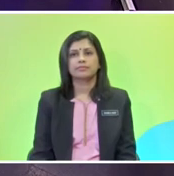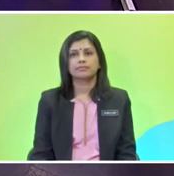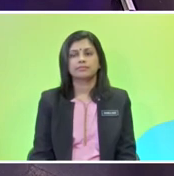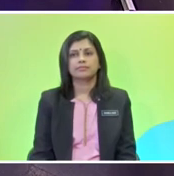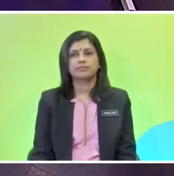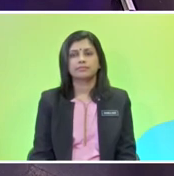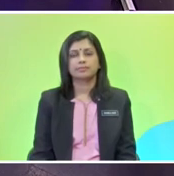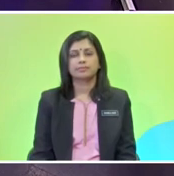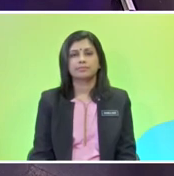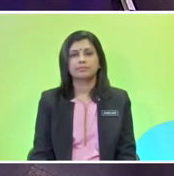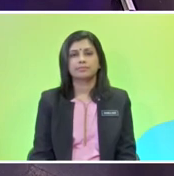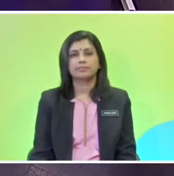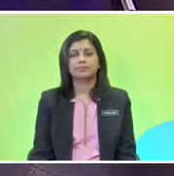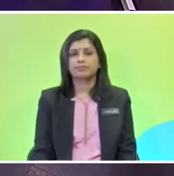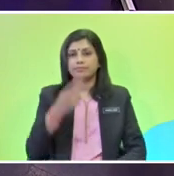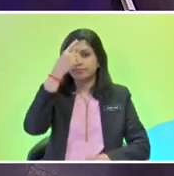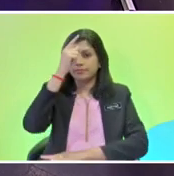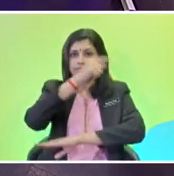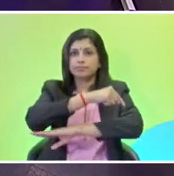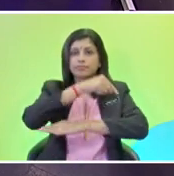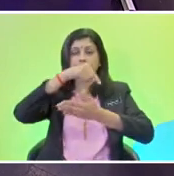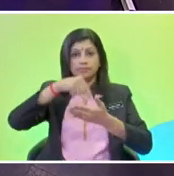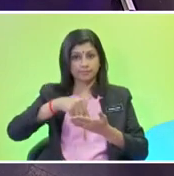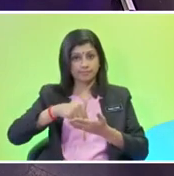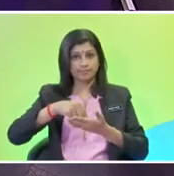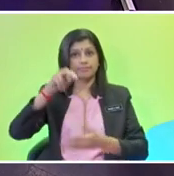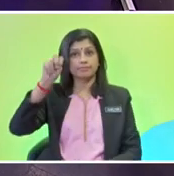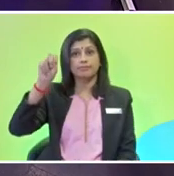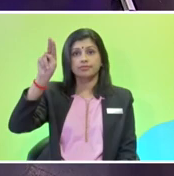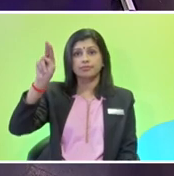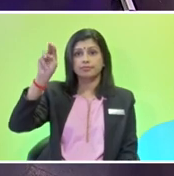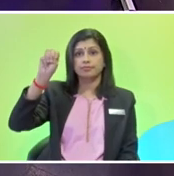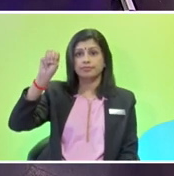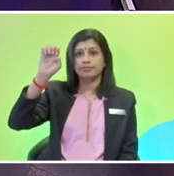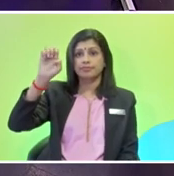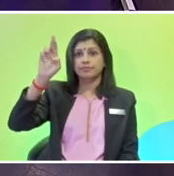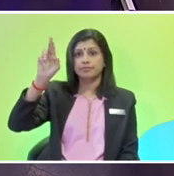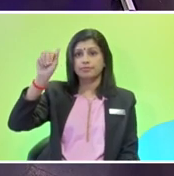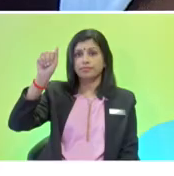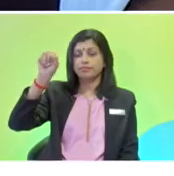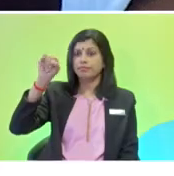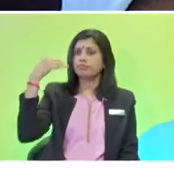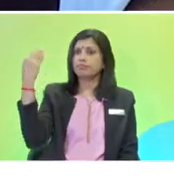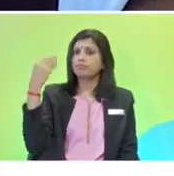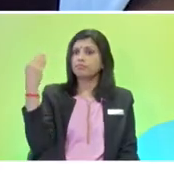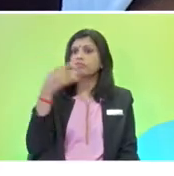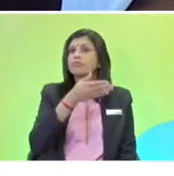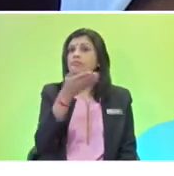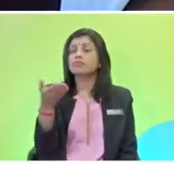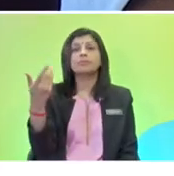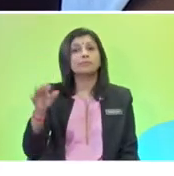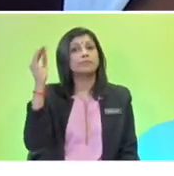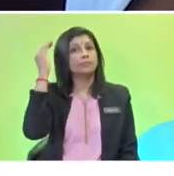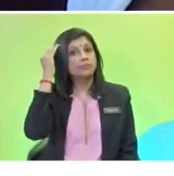mata pelajaran numerasi cikgu kan, bila kita sebut tentang tambah dan tolak ni, kita mungkin ramai yang dah mendengar